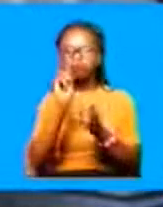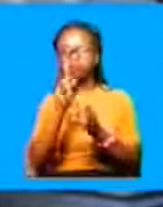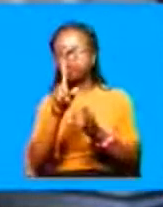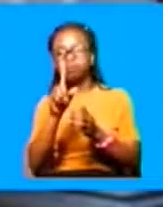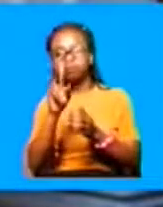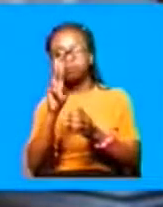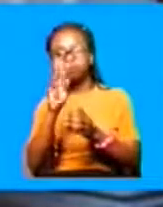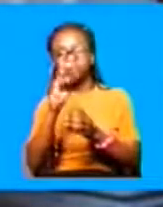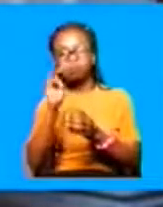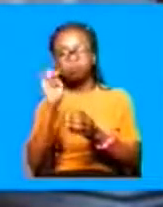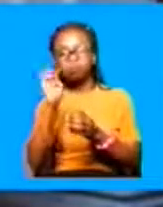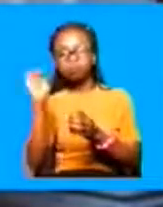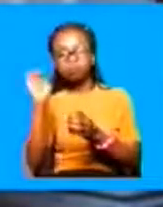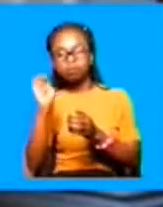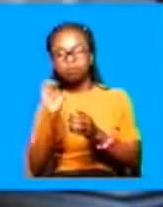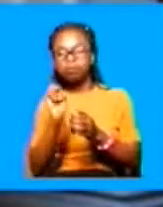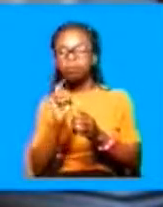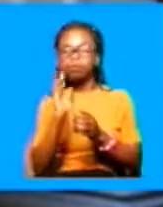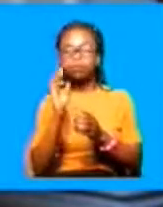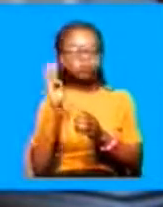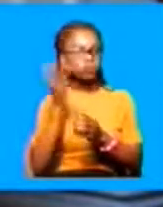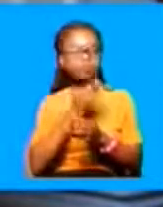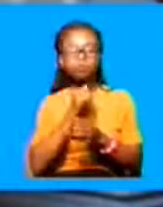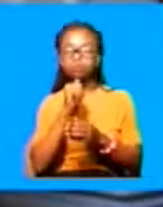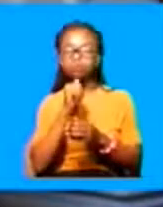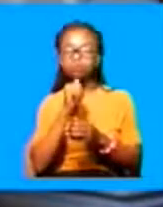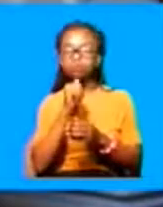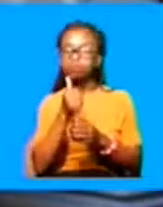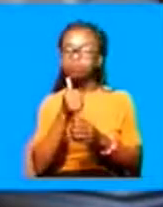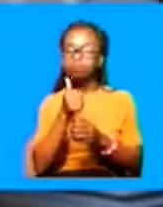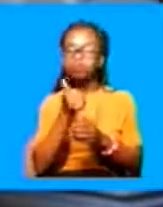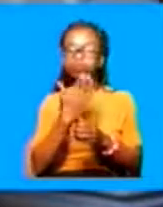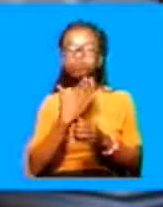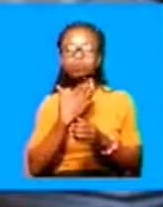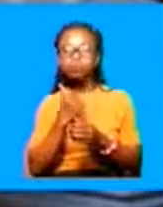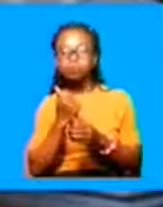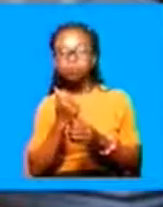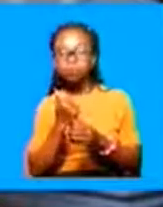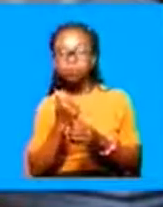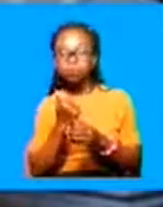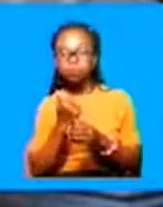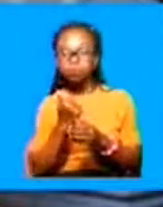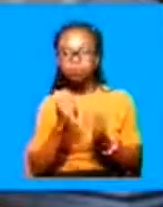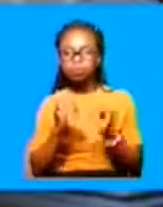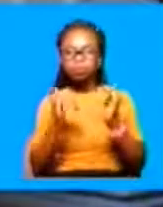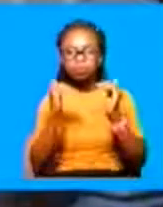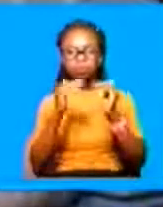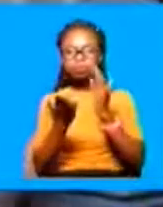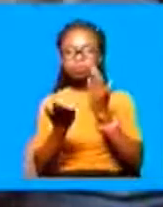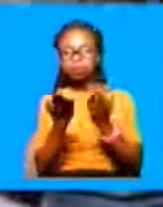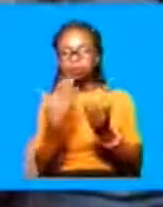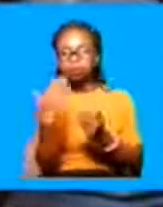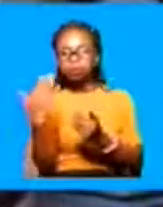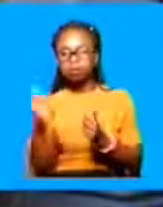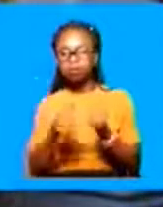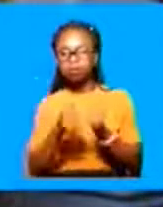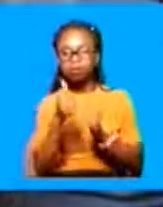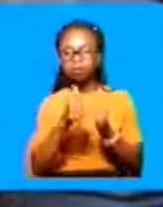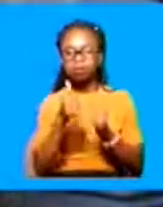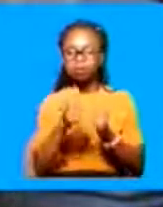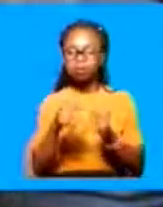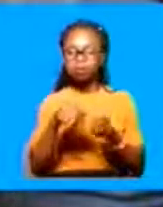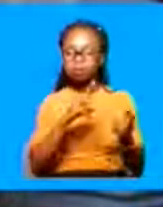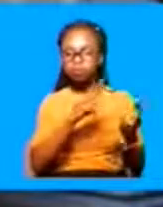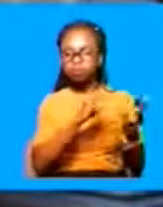Koro kik wa compete kata kik wadwar ni wa compete gi gik makalo man bende mondo yot